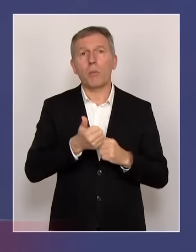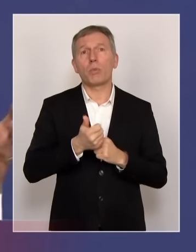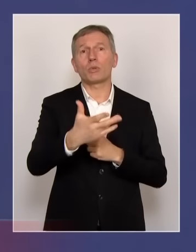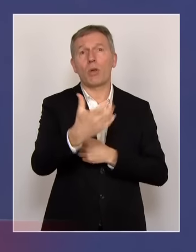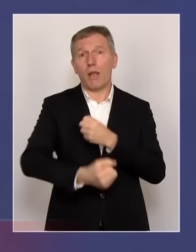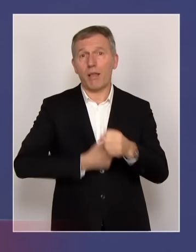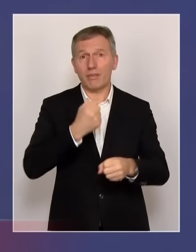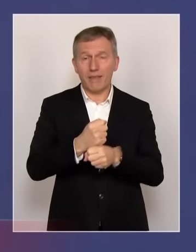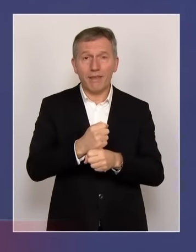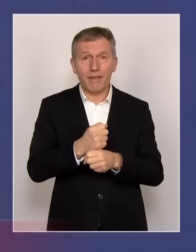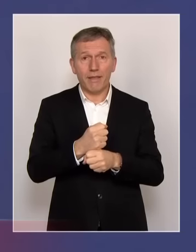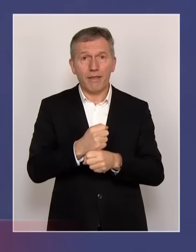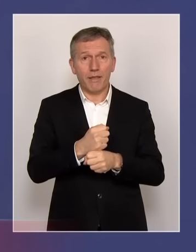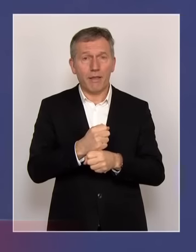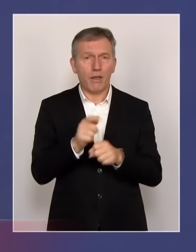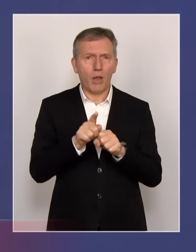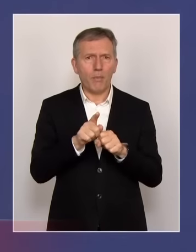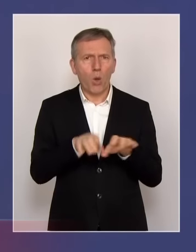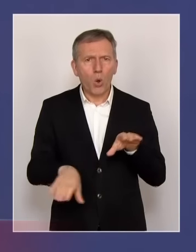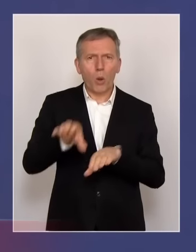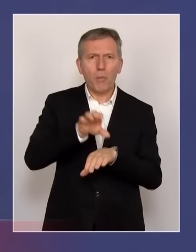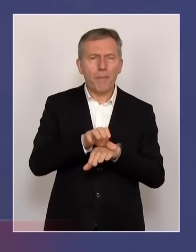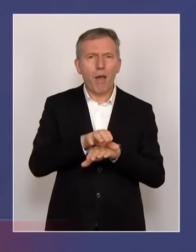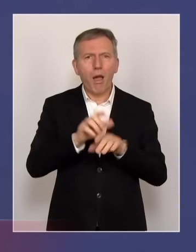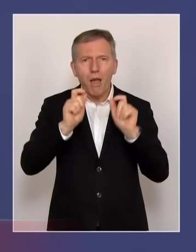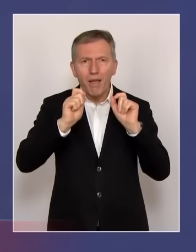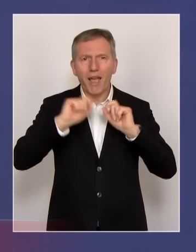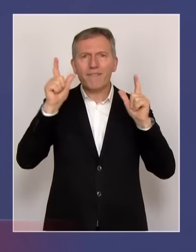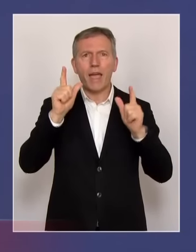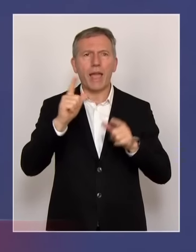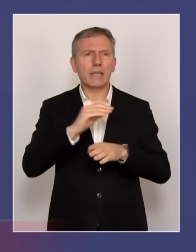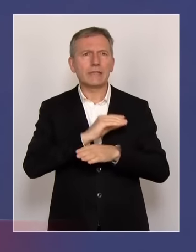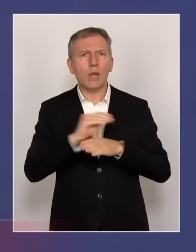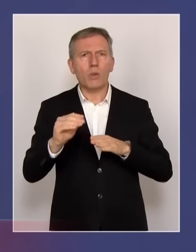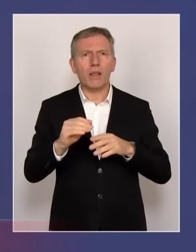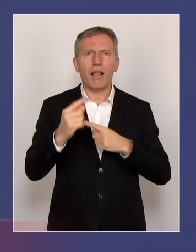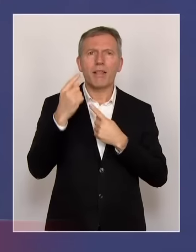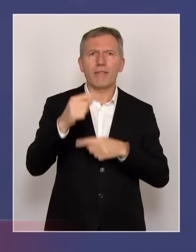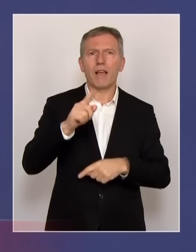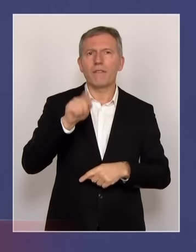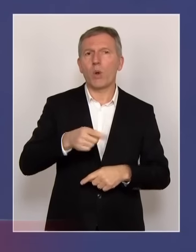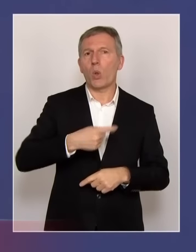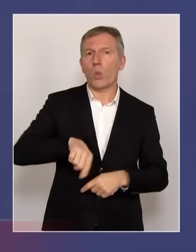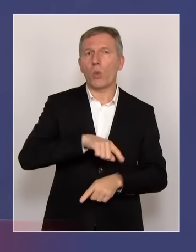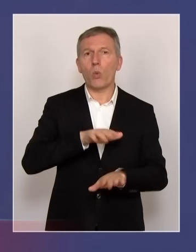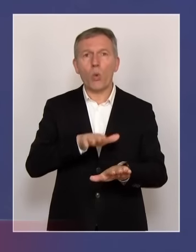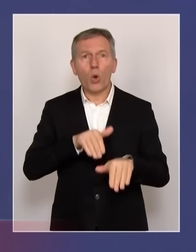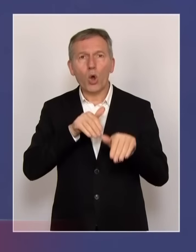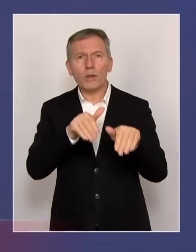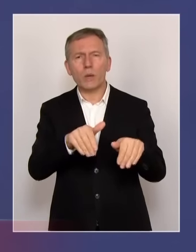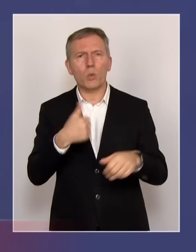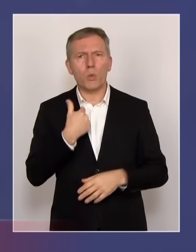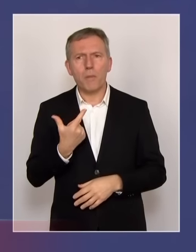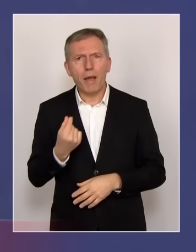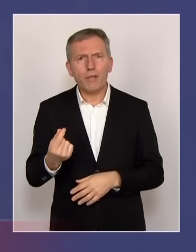en complément de cette approche et de ce réveil de sécurité et de défense. Il nous faut continuer d'avoir des